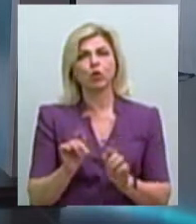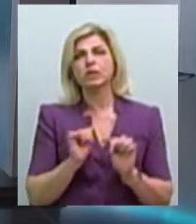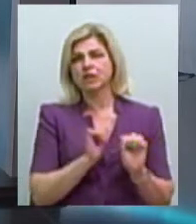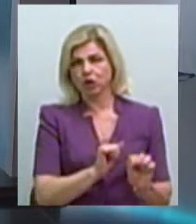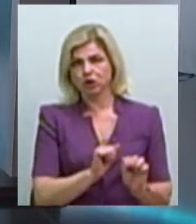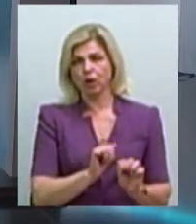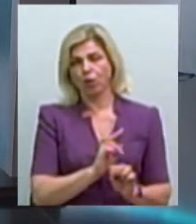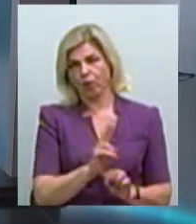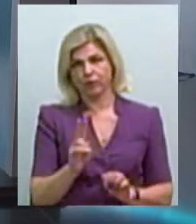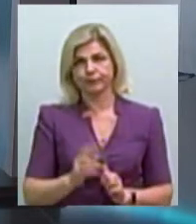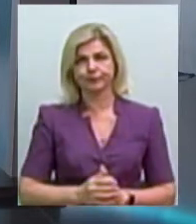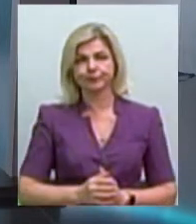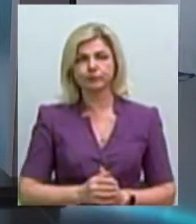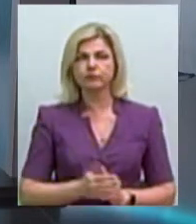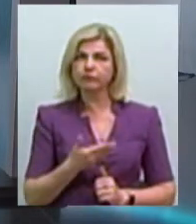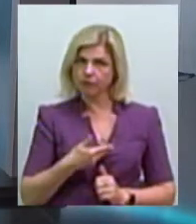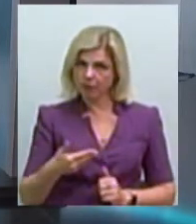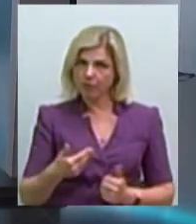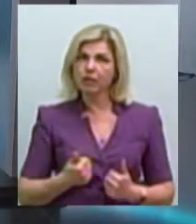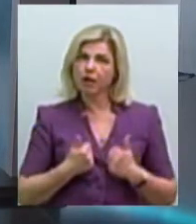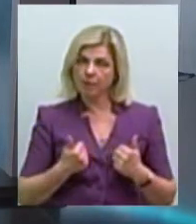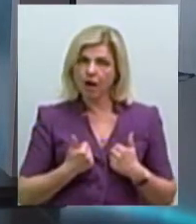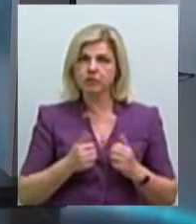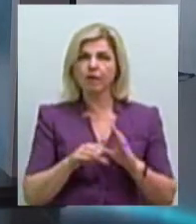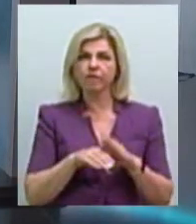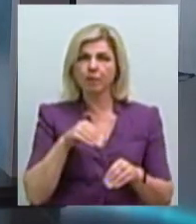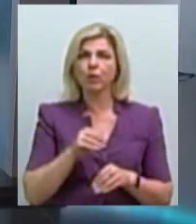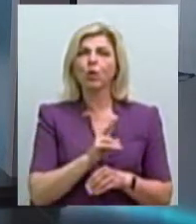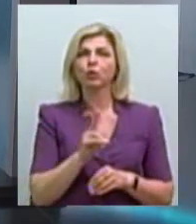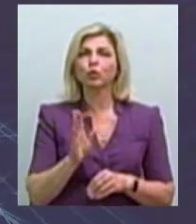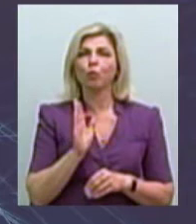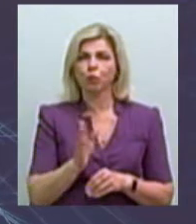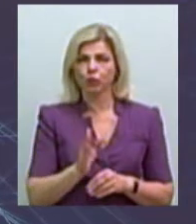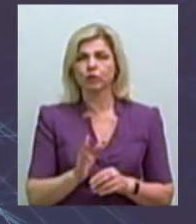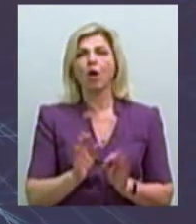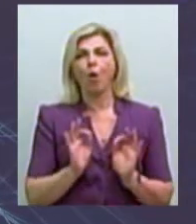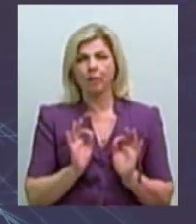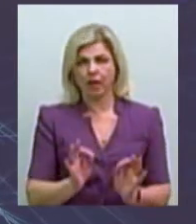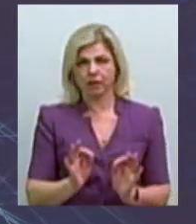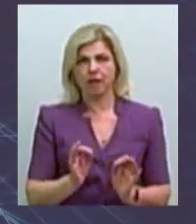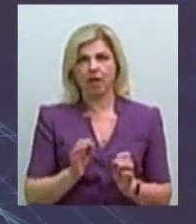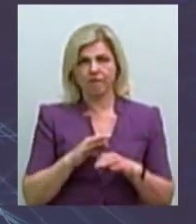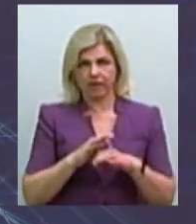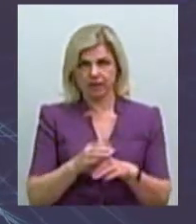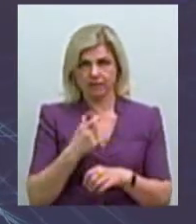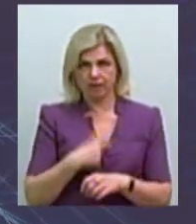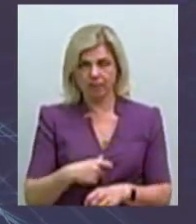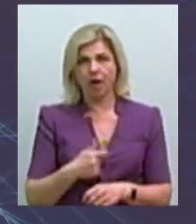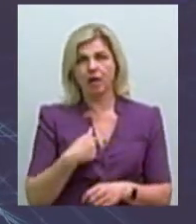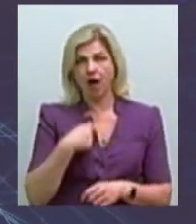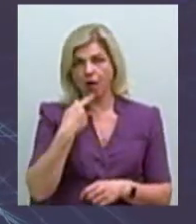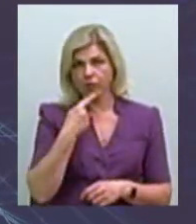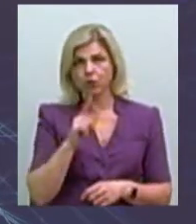інтереси? Ну, ми намагаємось підбирати тих, хто може буде досить об'єктивно себе поводити. Тому я ще кажу,